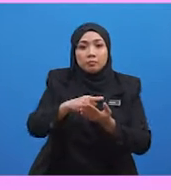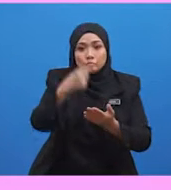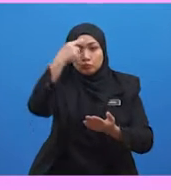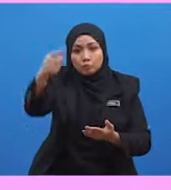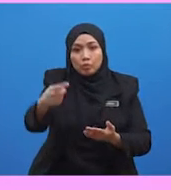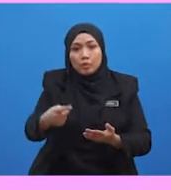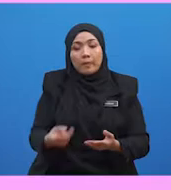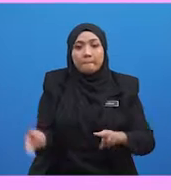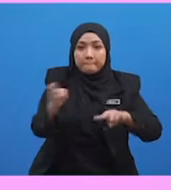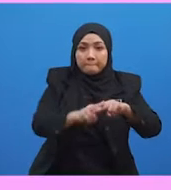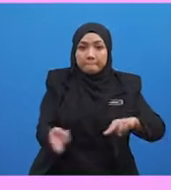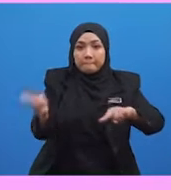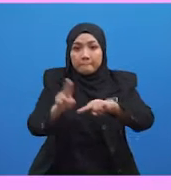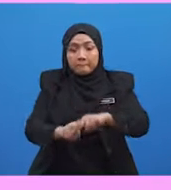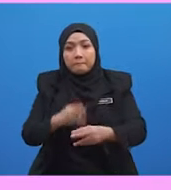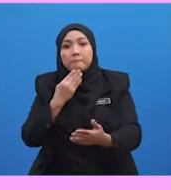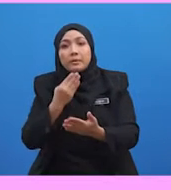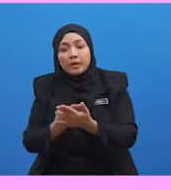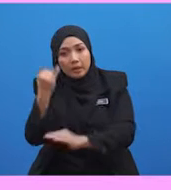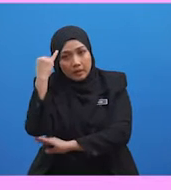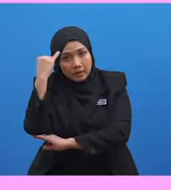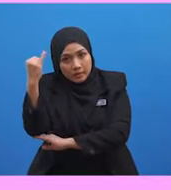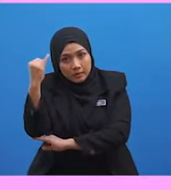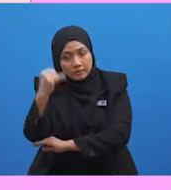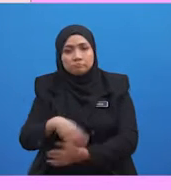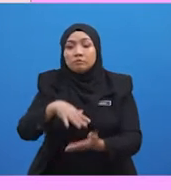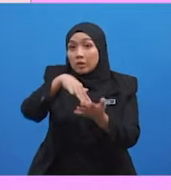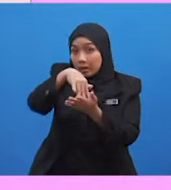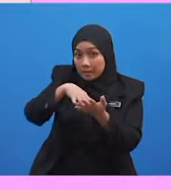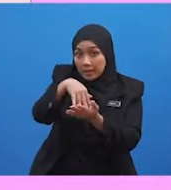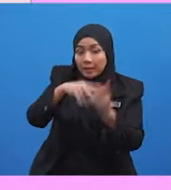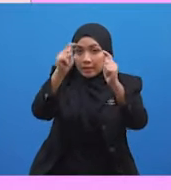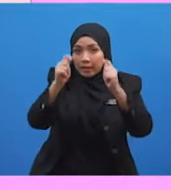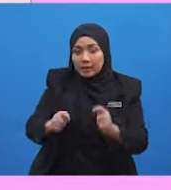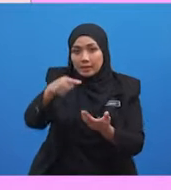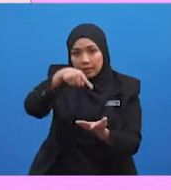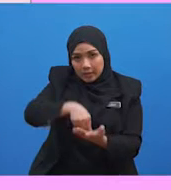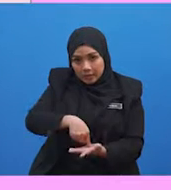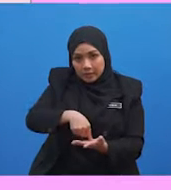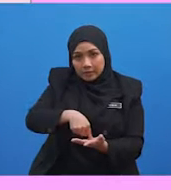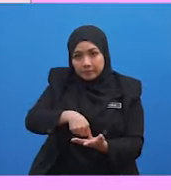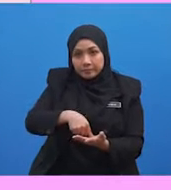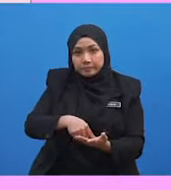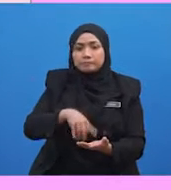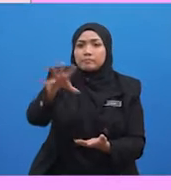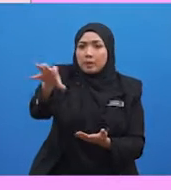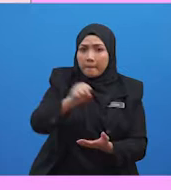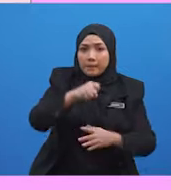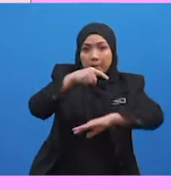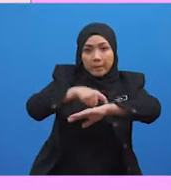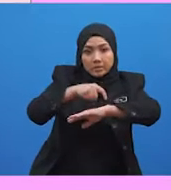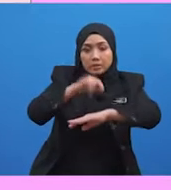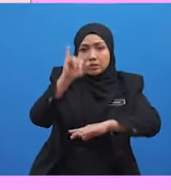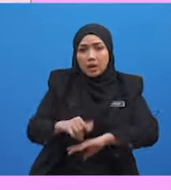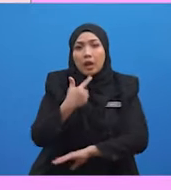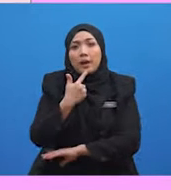Kelemahan teknik Delphi pula ialah teknik ini mengambil masa yang lama dalam pengumpulan data.